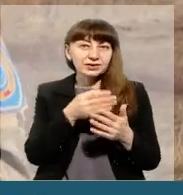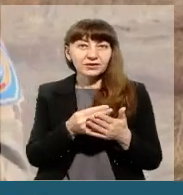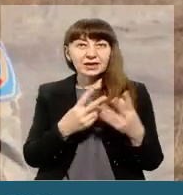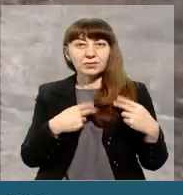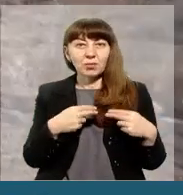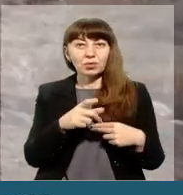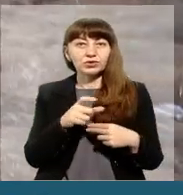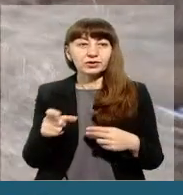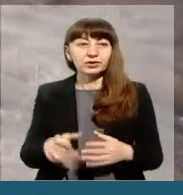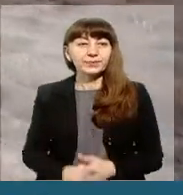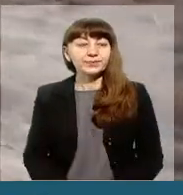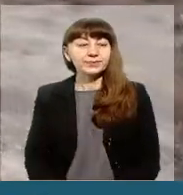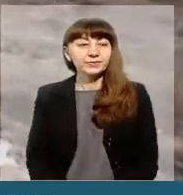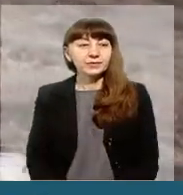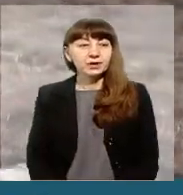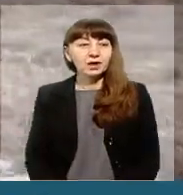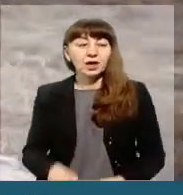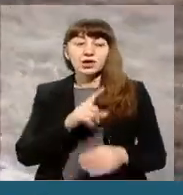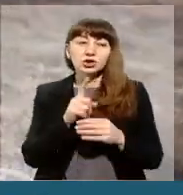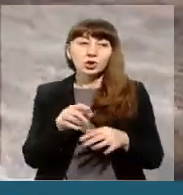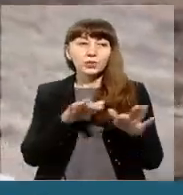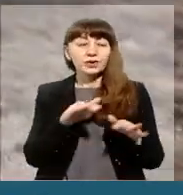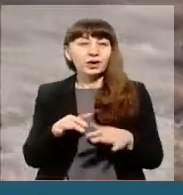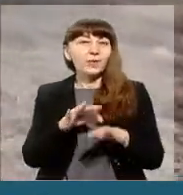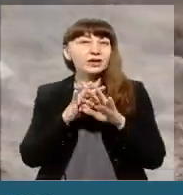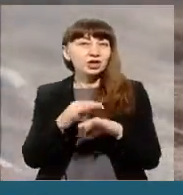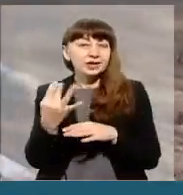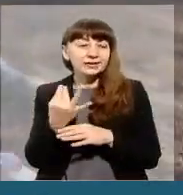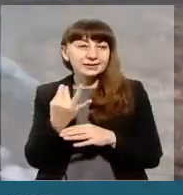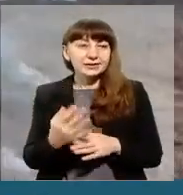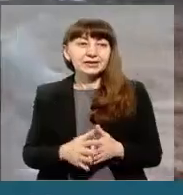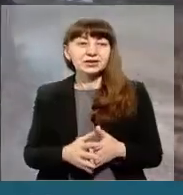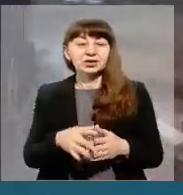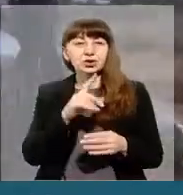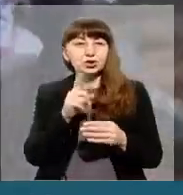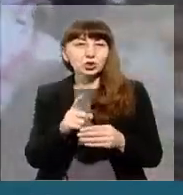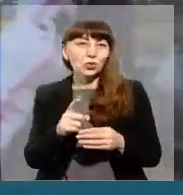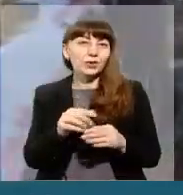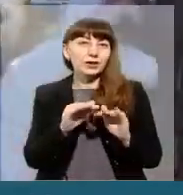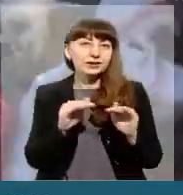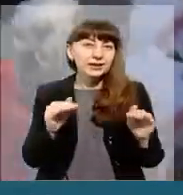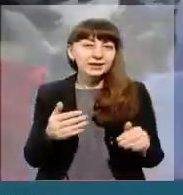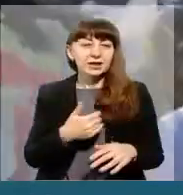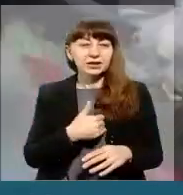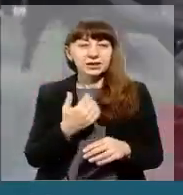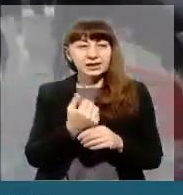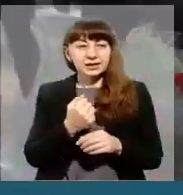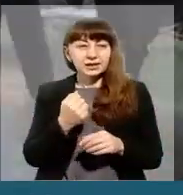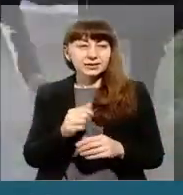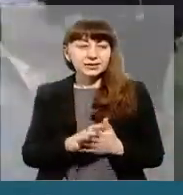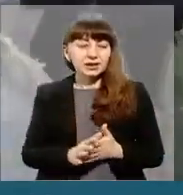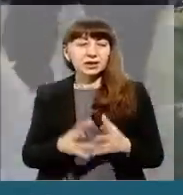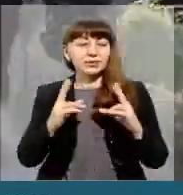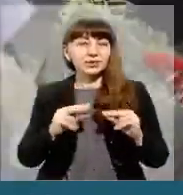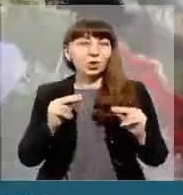ары қарай жалғастырады. Акция қызықты өту үшін әрі балаларды ынталандыру, көңіл күйлерін көтеру мақсатында мұғалімдер квест ойынын